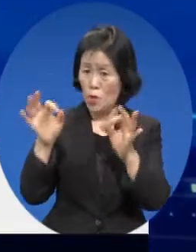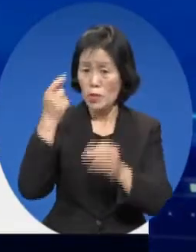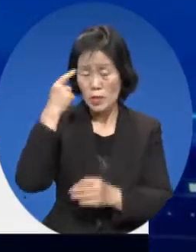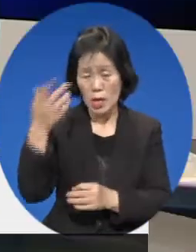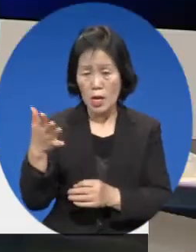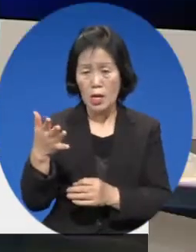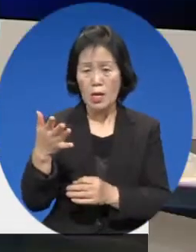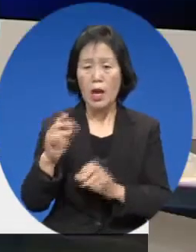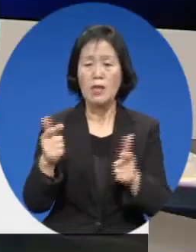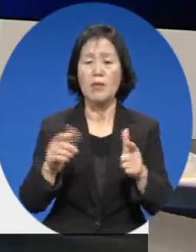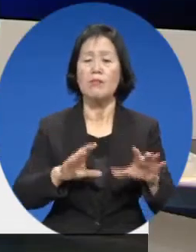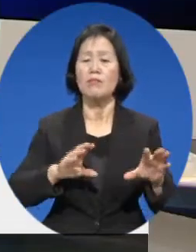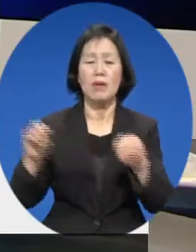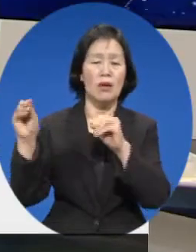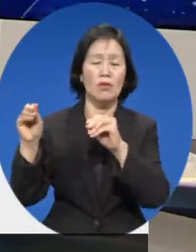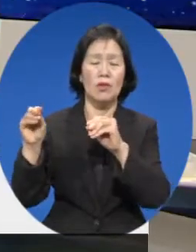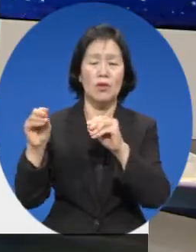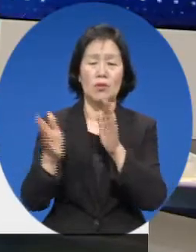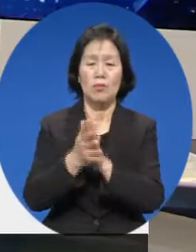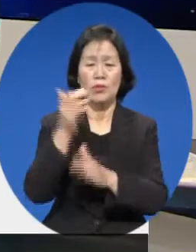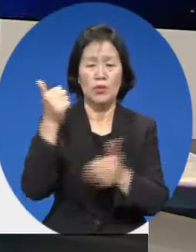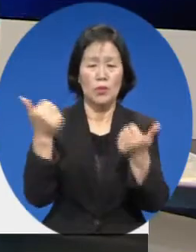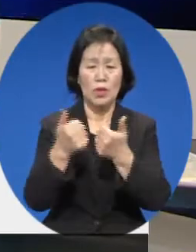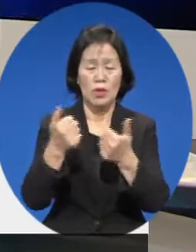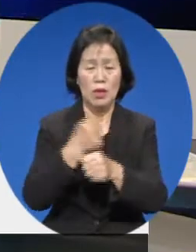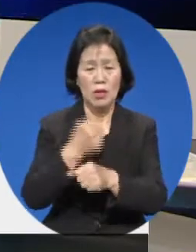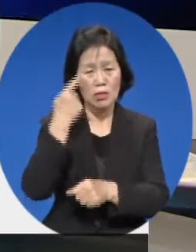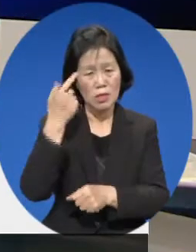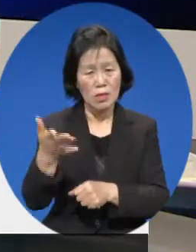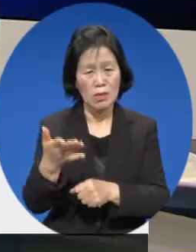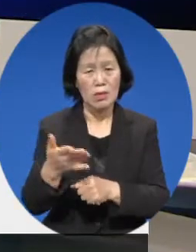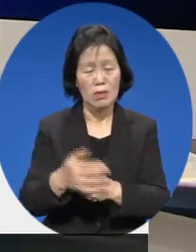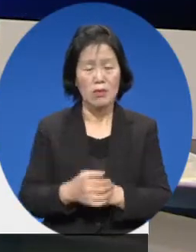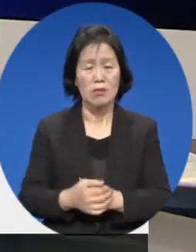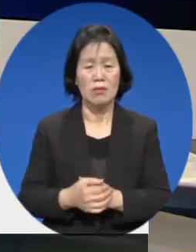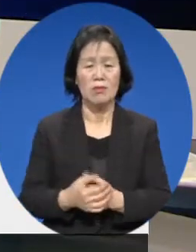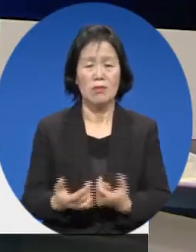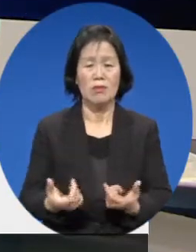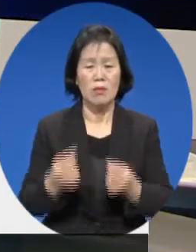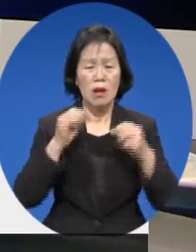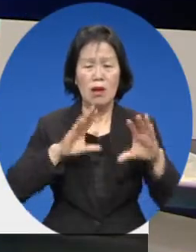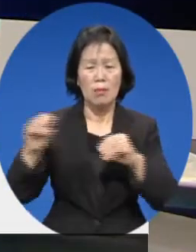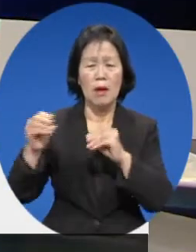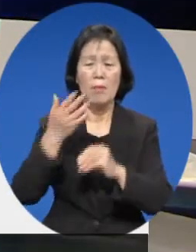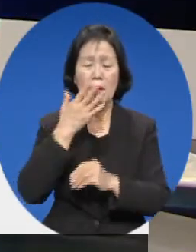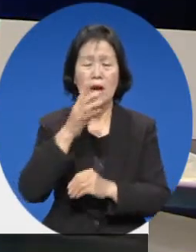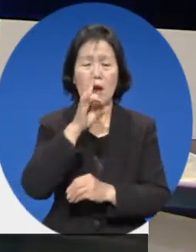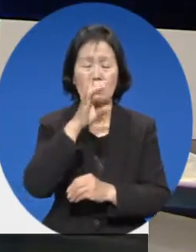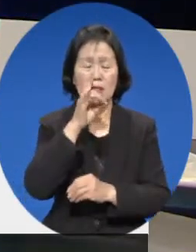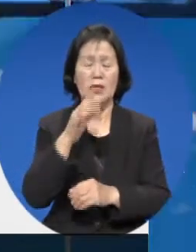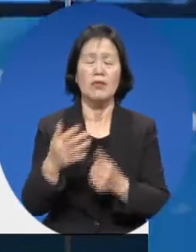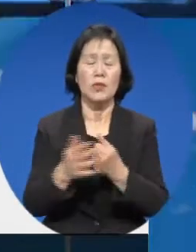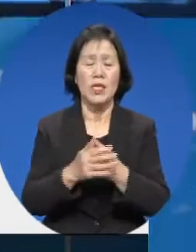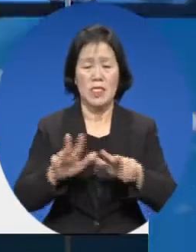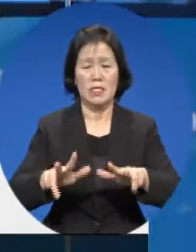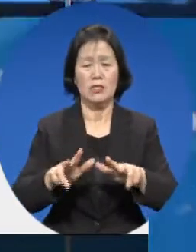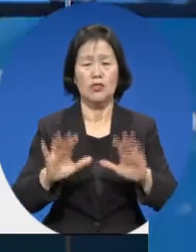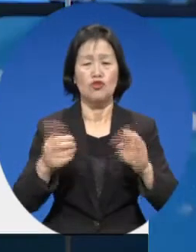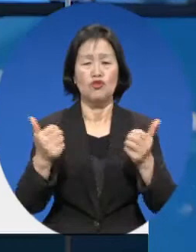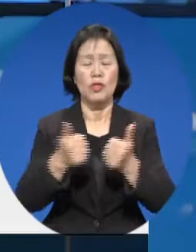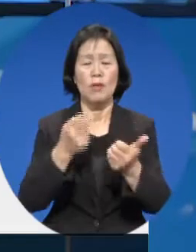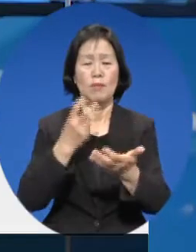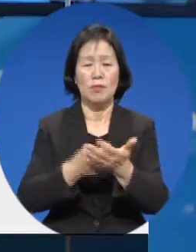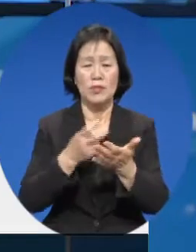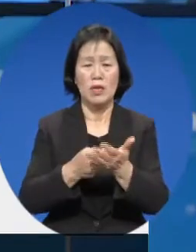바로 막아 버리고 그냥 본 외에 처리부 까이 바로 막을 수 있는 방법이 없습니다 4 왜냐하면 현재 국회 법상 어 무제 토론이